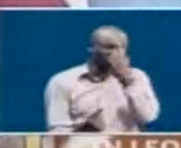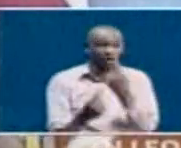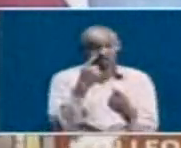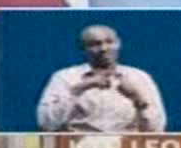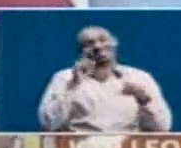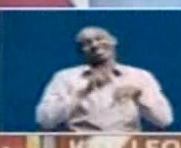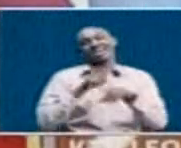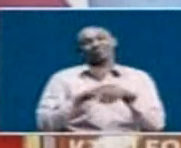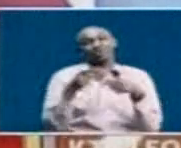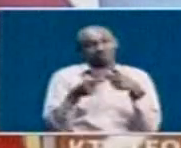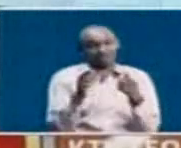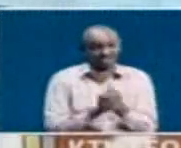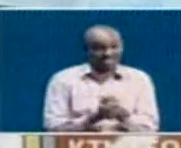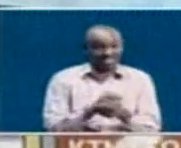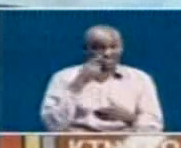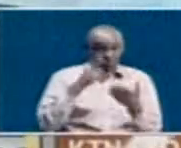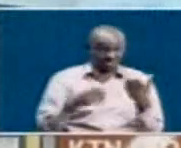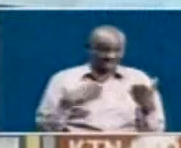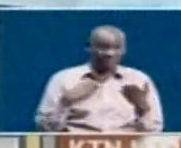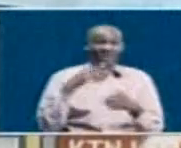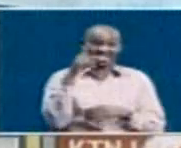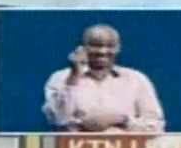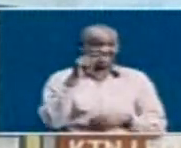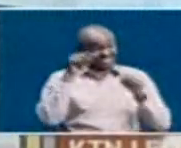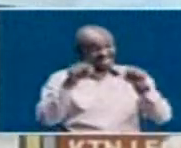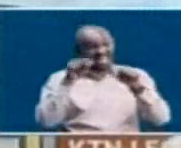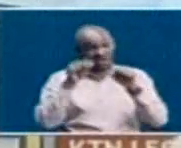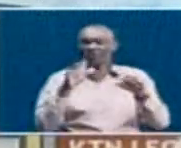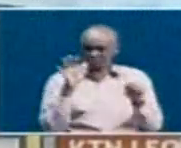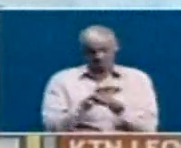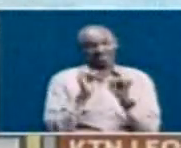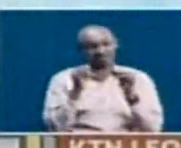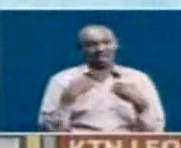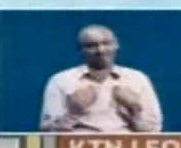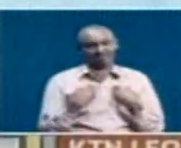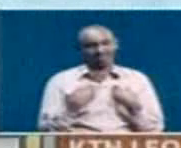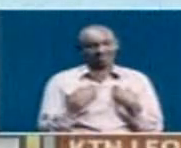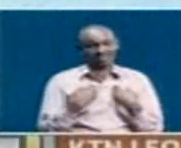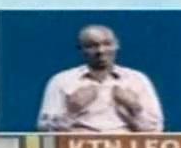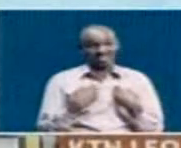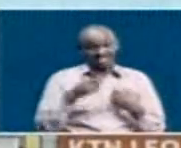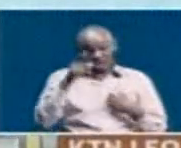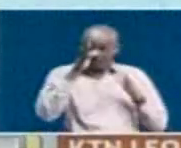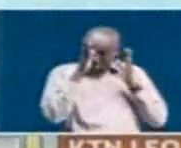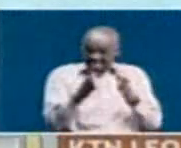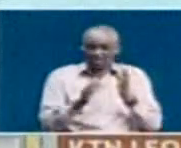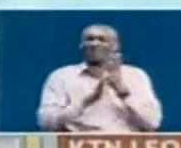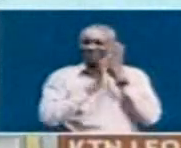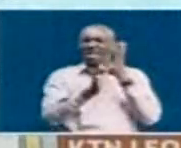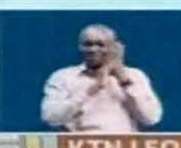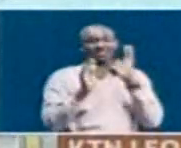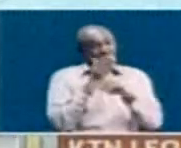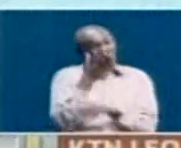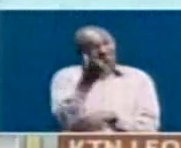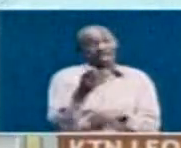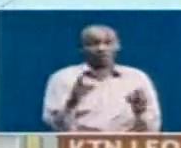sina budi kumaliza kwa zamana. Kuna taarifa za KTN leo pomba za tungoja na bibie msanii maarufu hapa nchini, mtangazaji